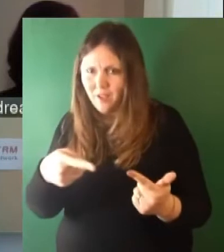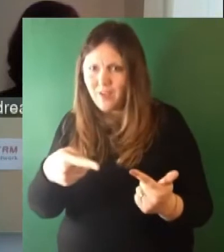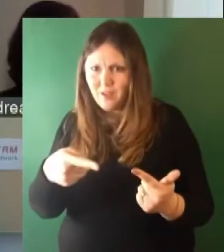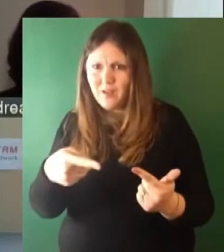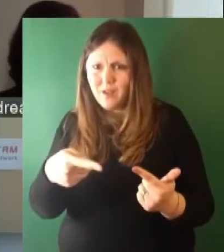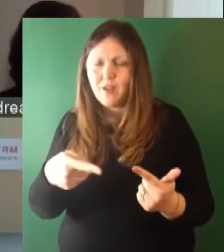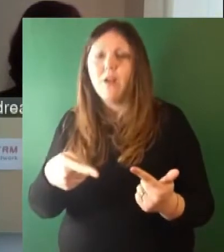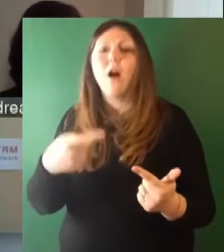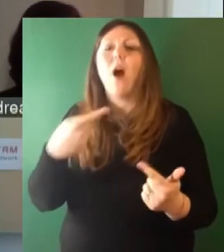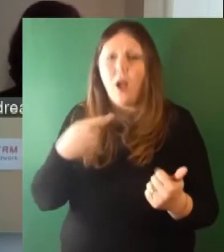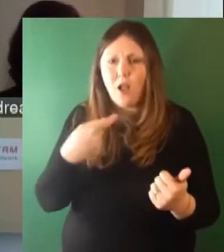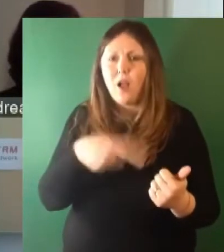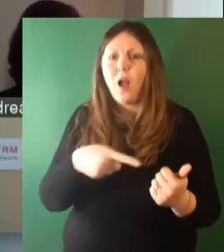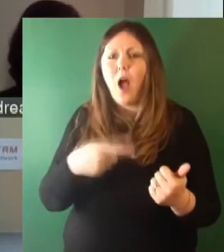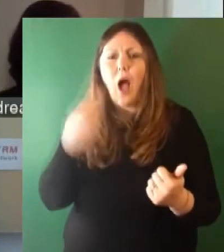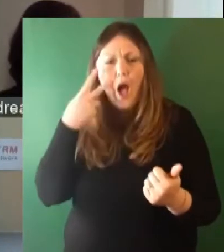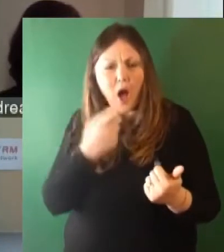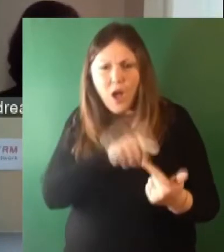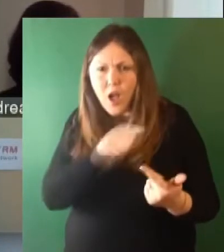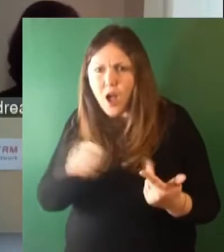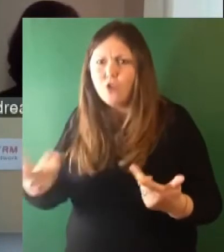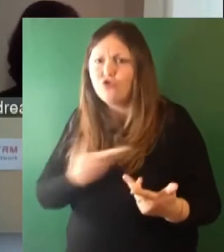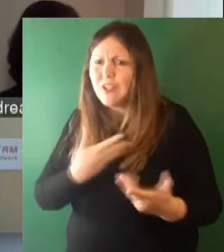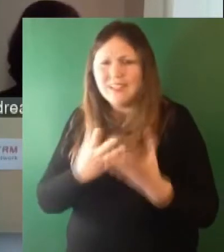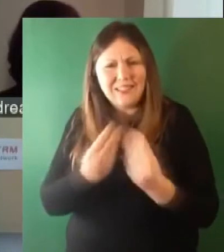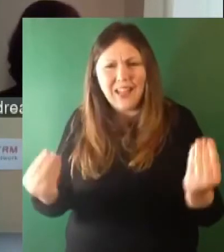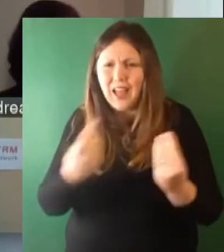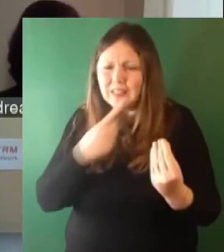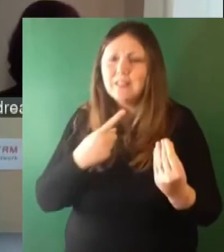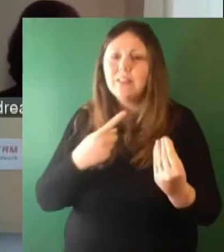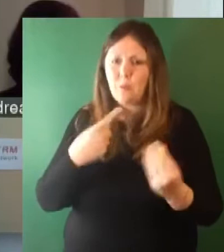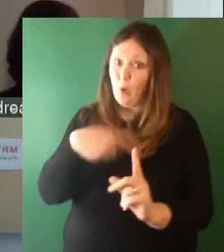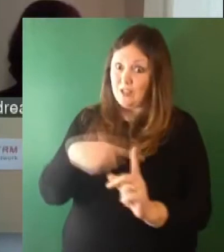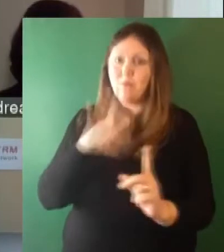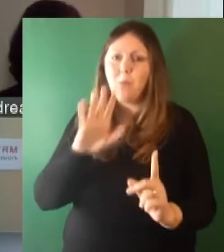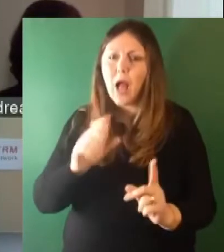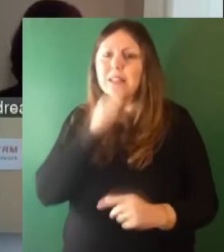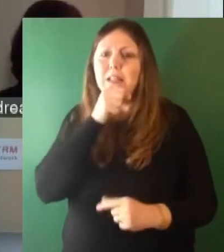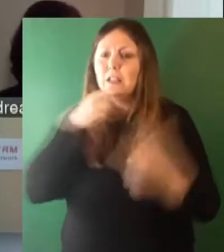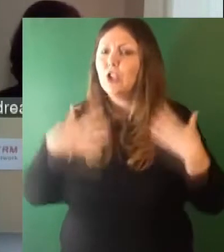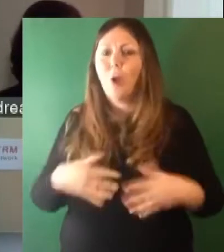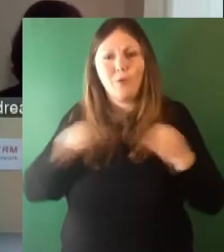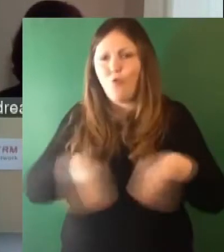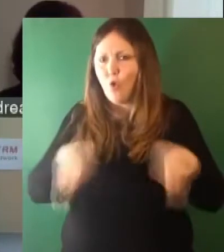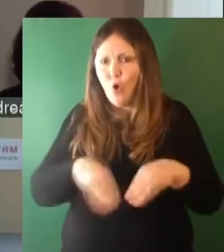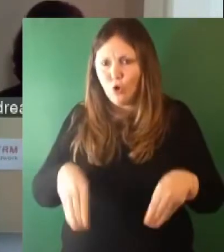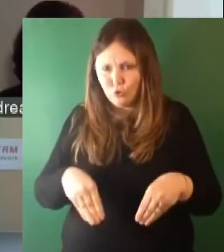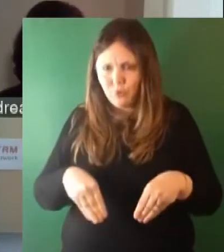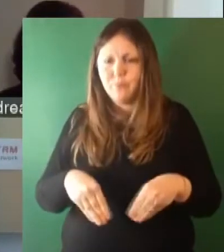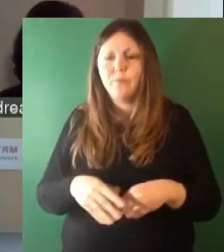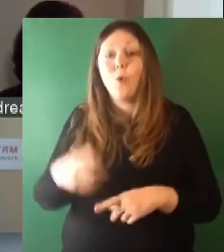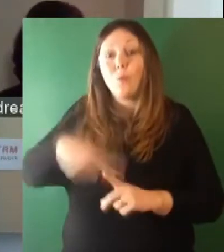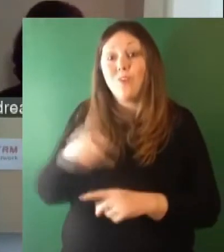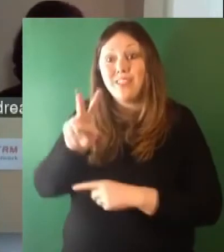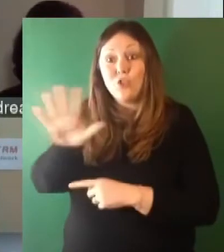trovato anche degli asintomatici positivi che oggi rappresentano il 18%. A questi si aggiunge un 25% di